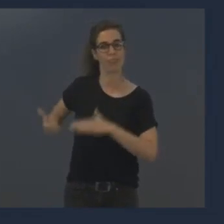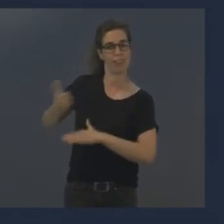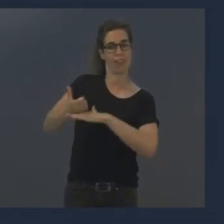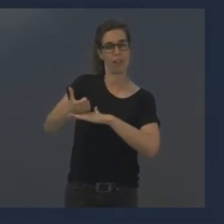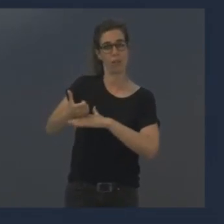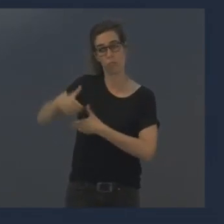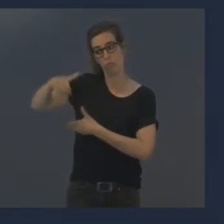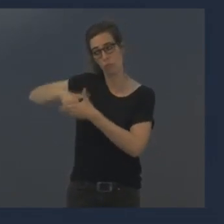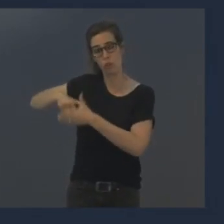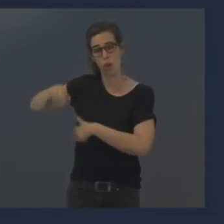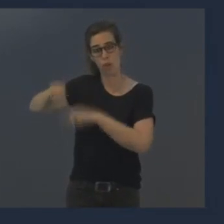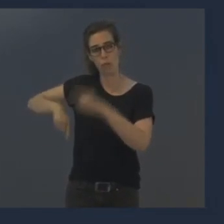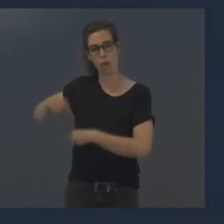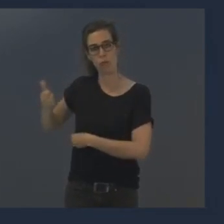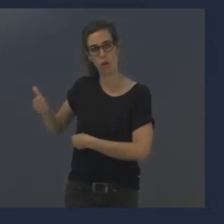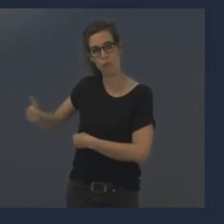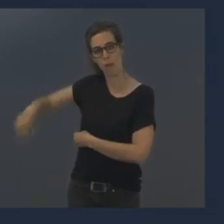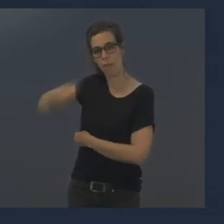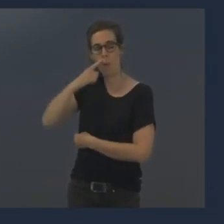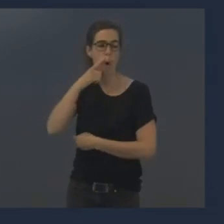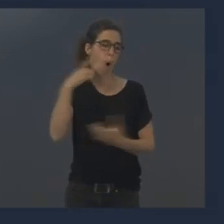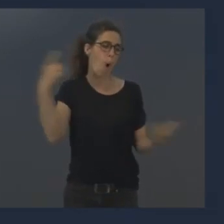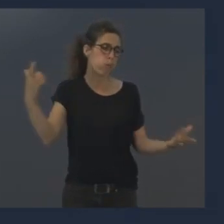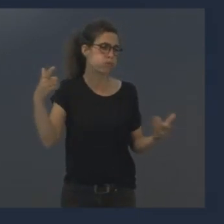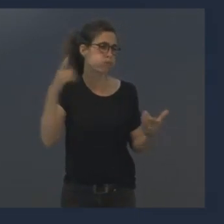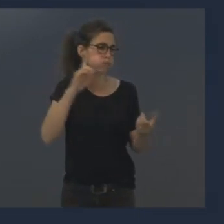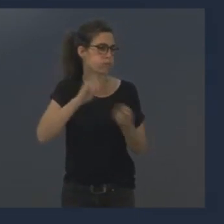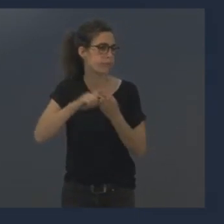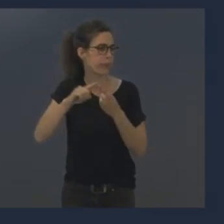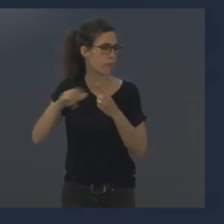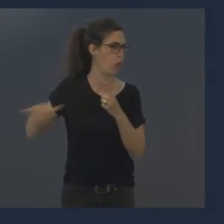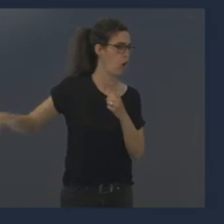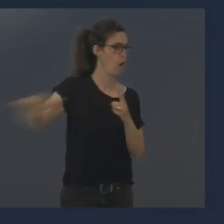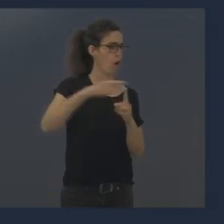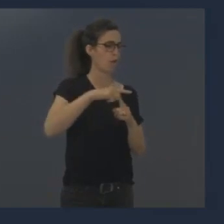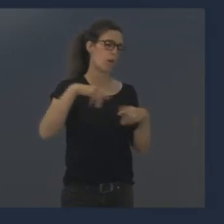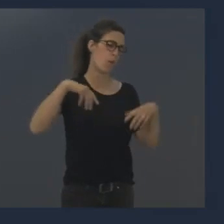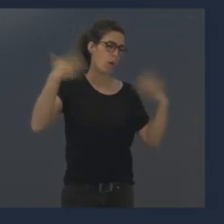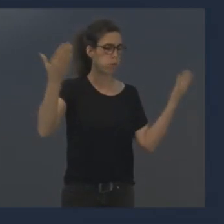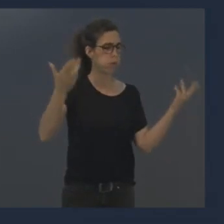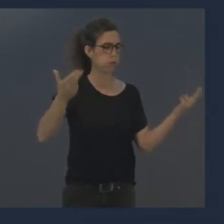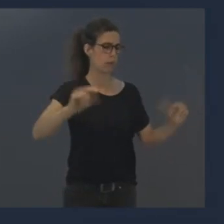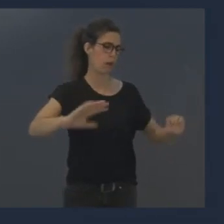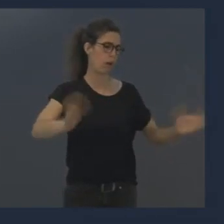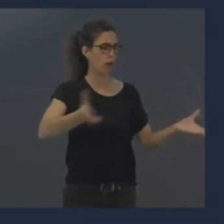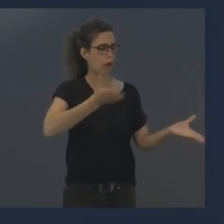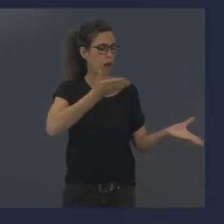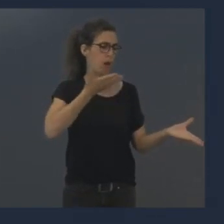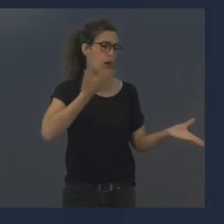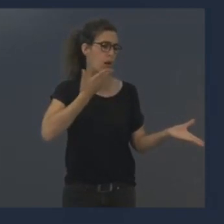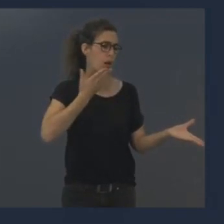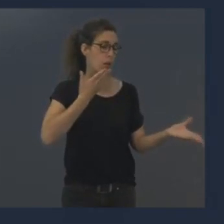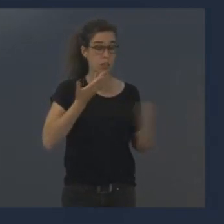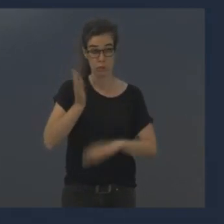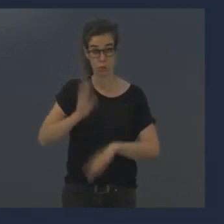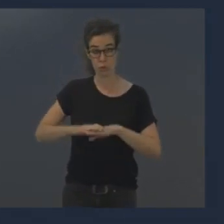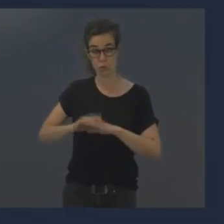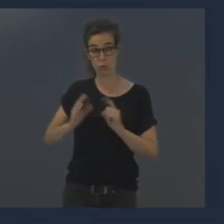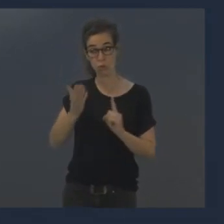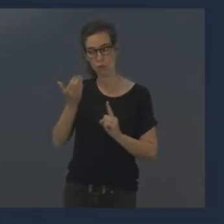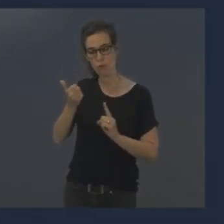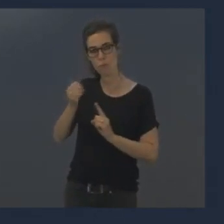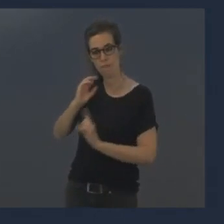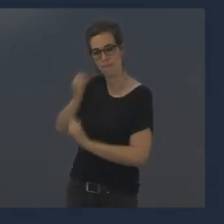que l'environnement, ça commence à bien faire. Ceci étant posé, nous n'avons aucunement l'intention de vous donner